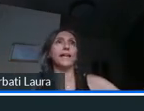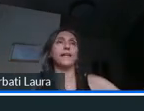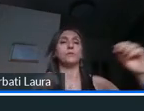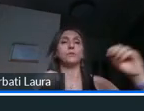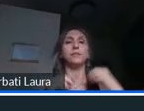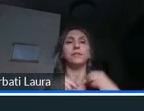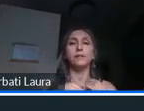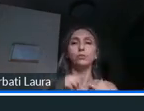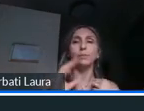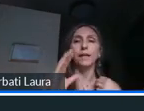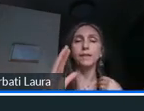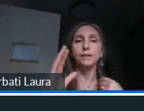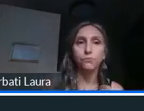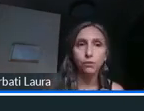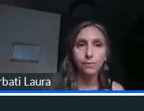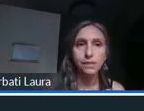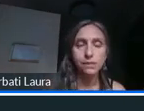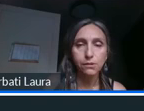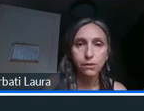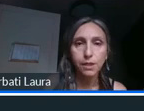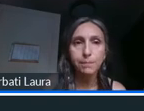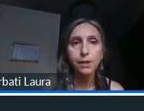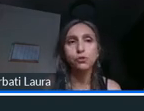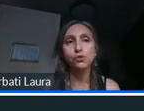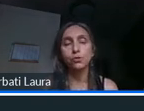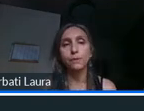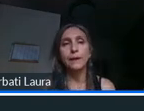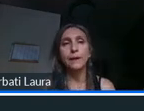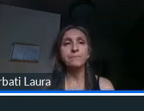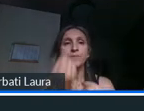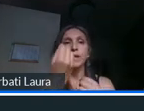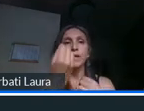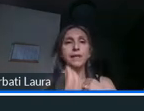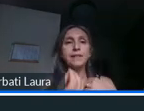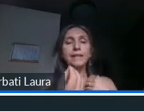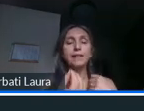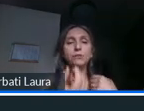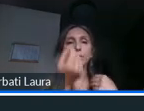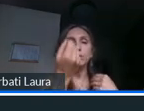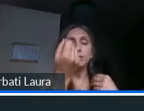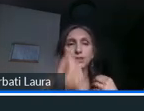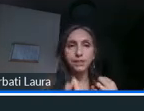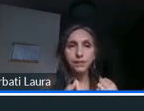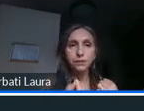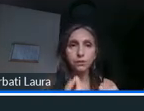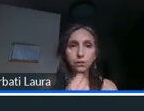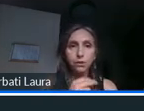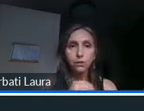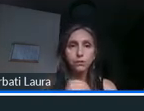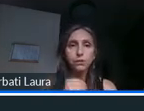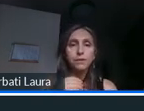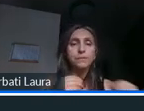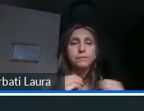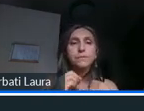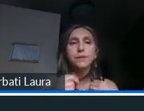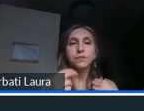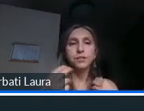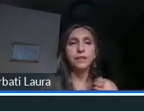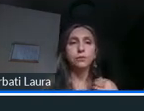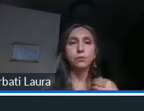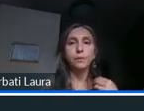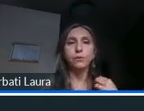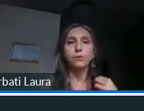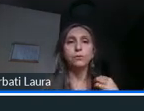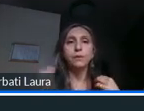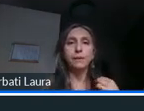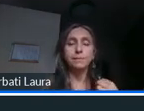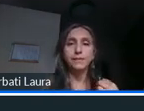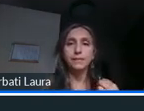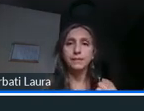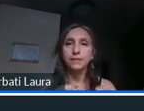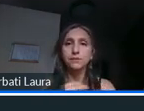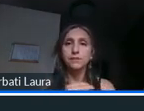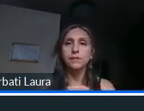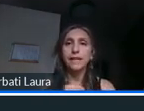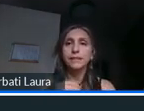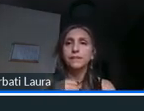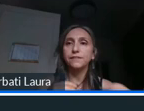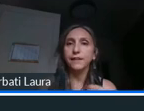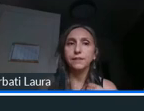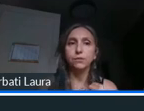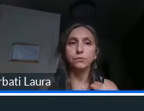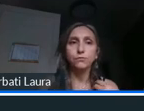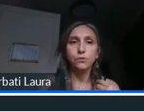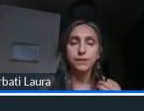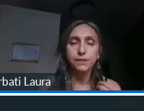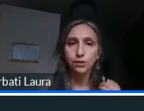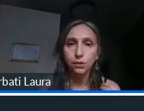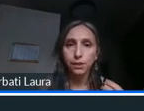di documento, ogni tanto parla di informazione, però insomma il dato singolo, che è citato come qualunque rappresentazione di